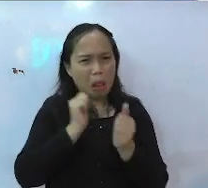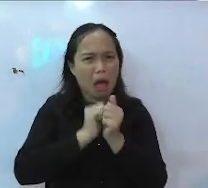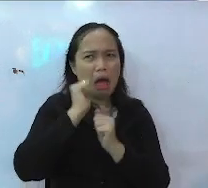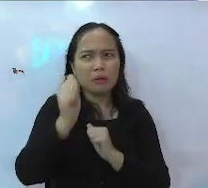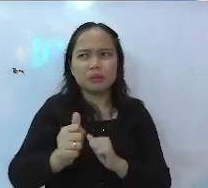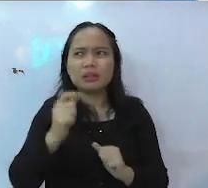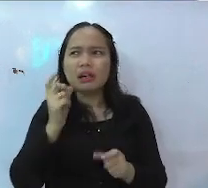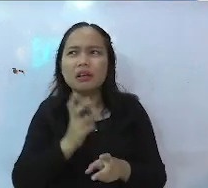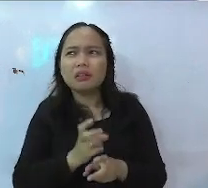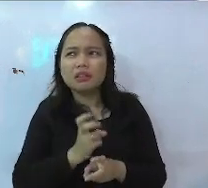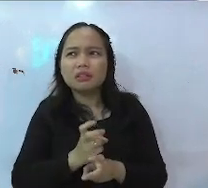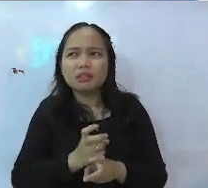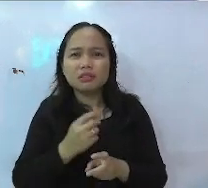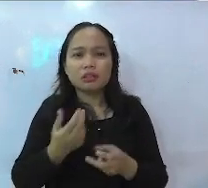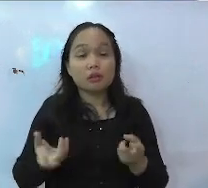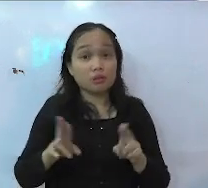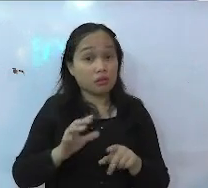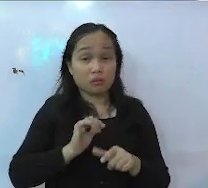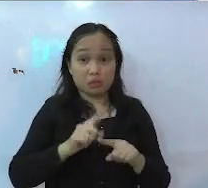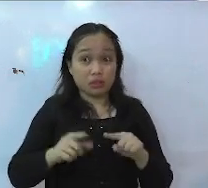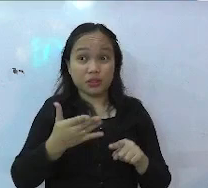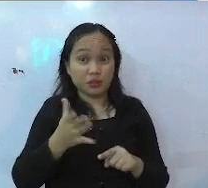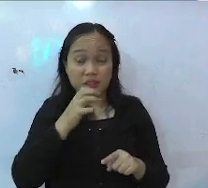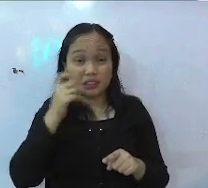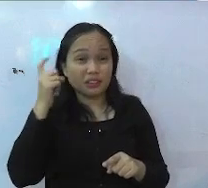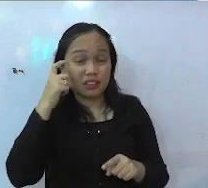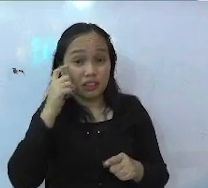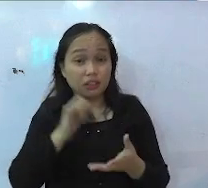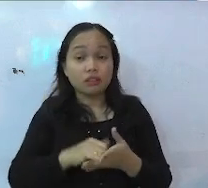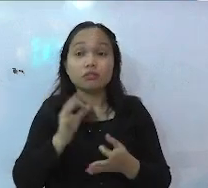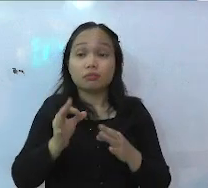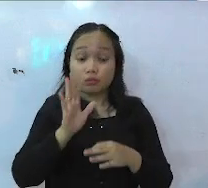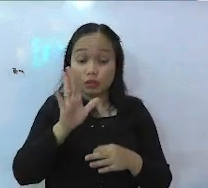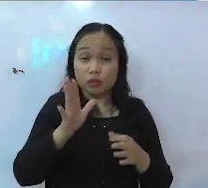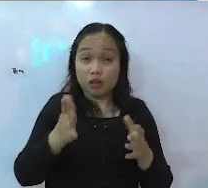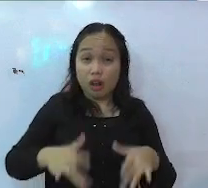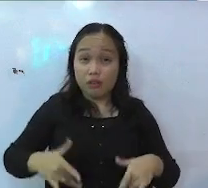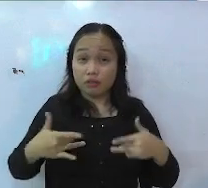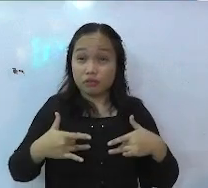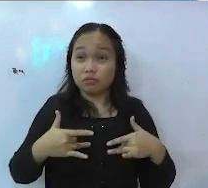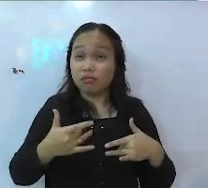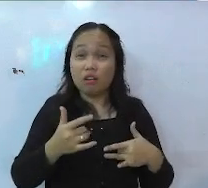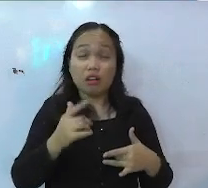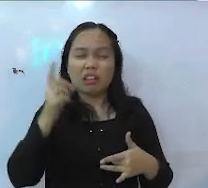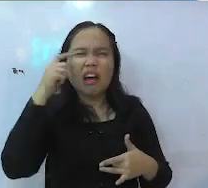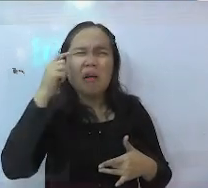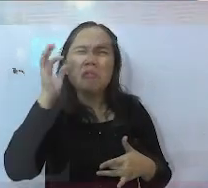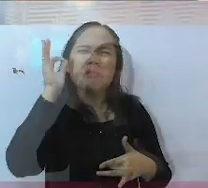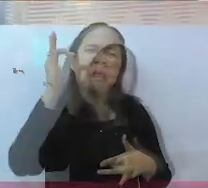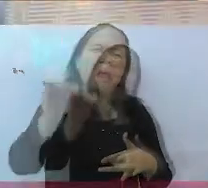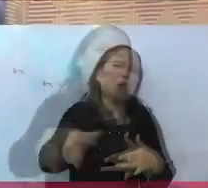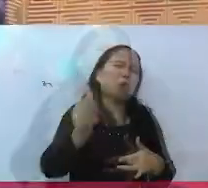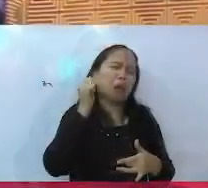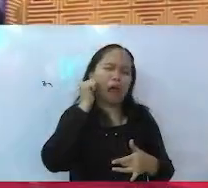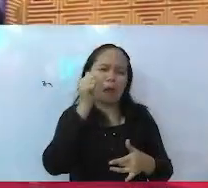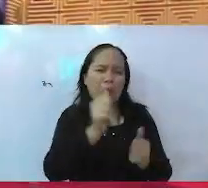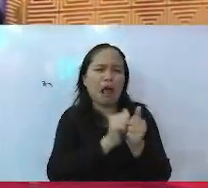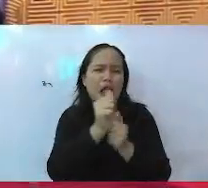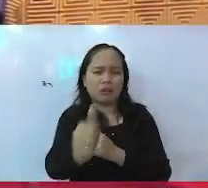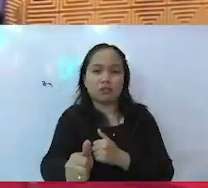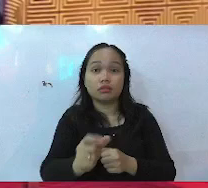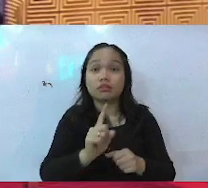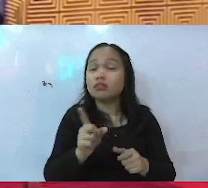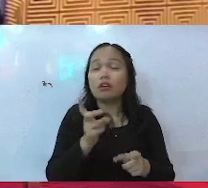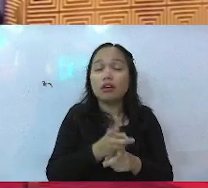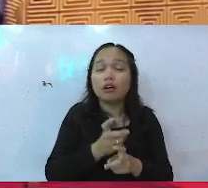iniisip mo at hindi mo inisip na sa pagtakbo mo na yan panalo ka na matatalo ka diyan no kuha ninyo yung point Kaya